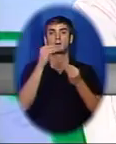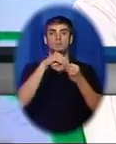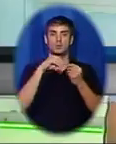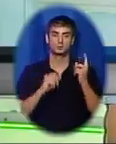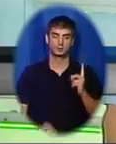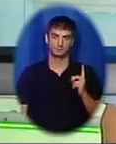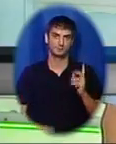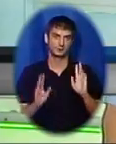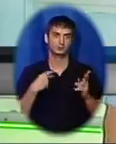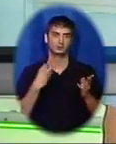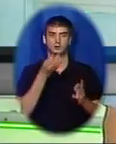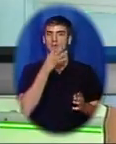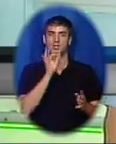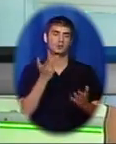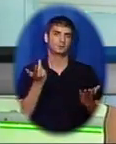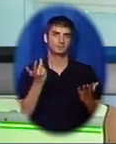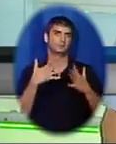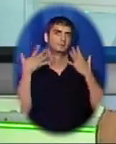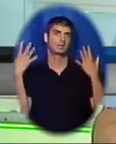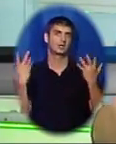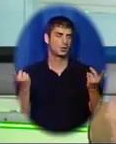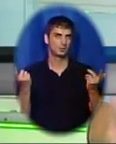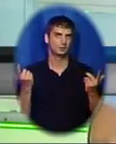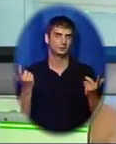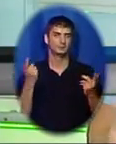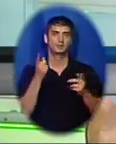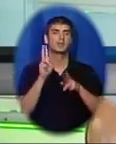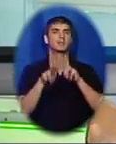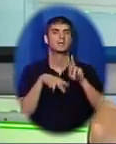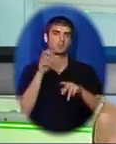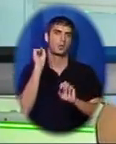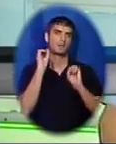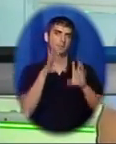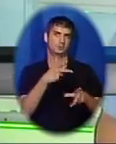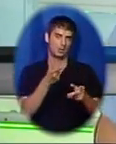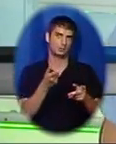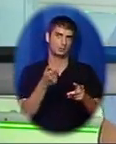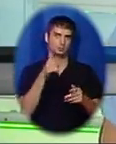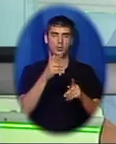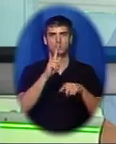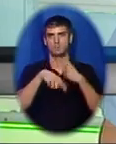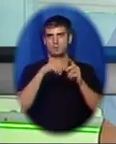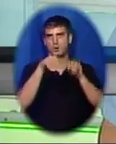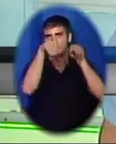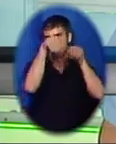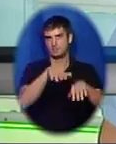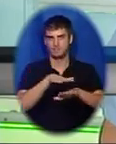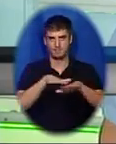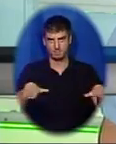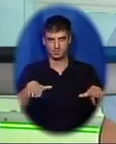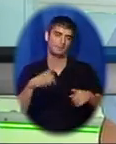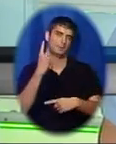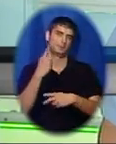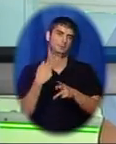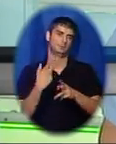לזה, יש לנו את היתרונות, את היתרון הגדול, שהוא עצם הטיפול בפסולת, שכיום מוטמנת